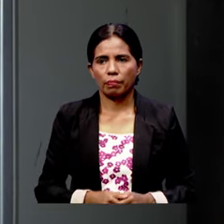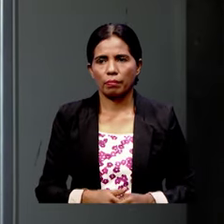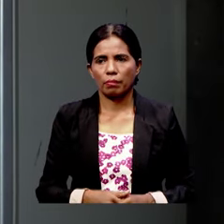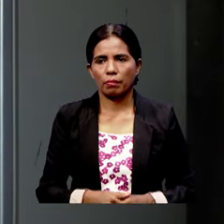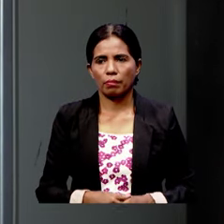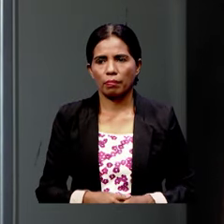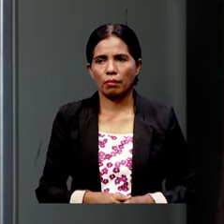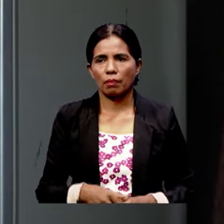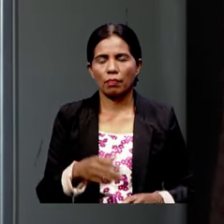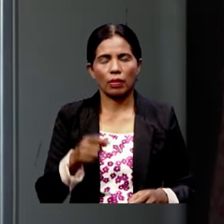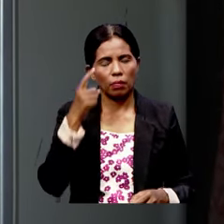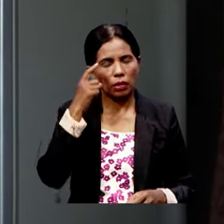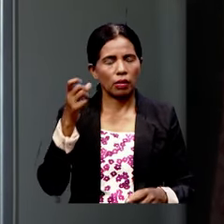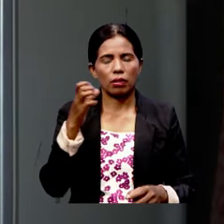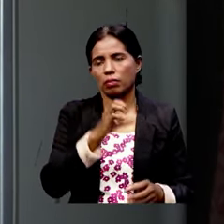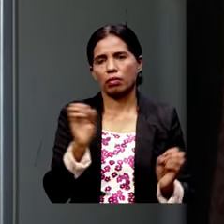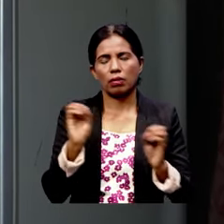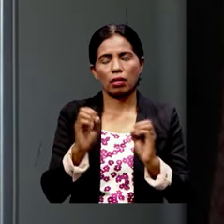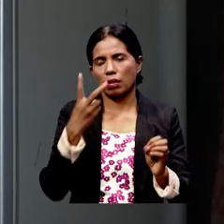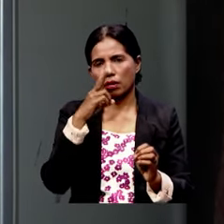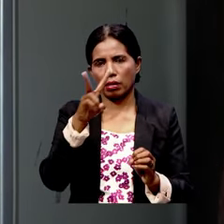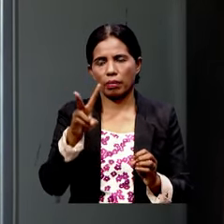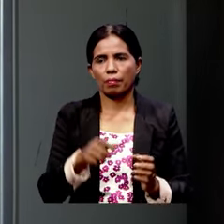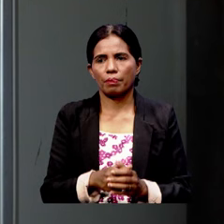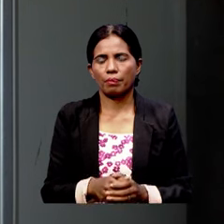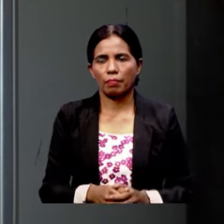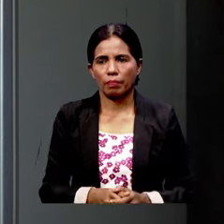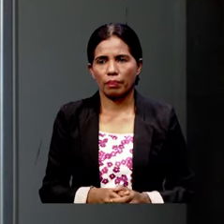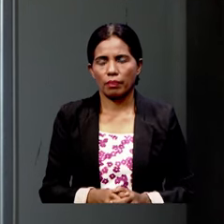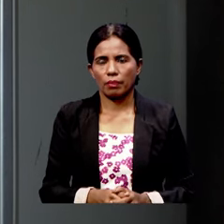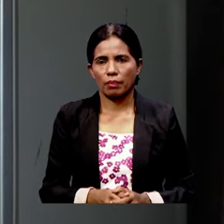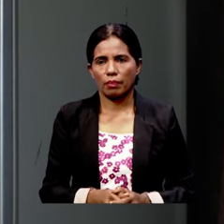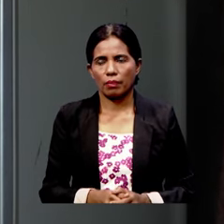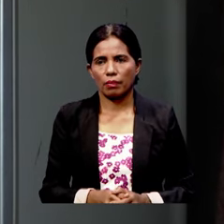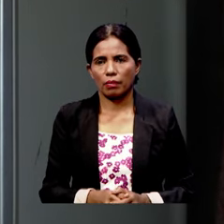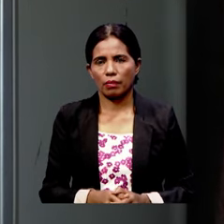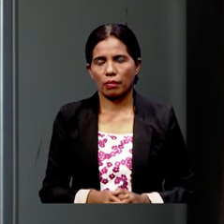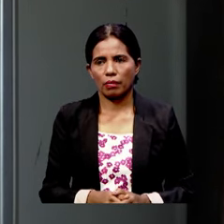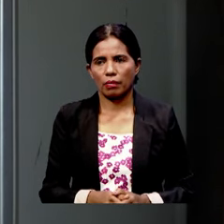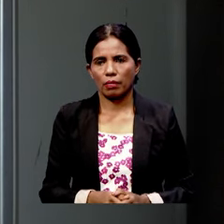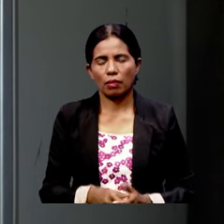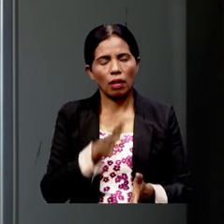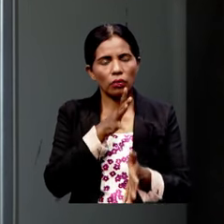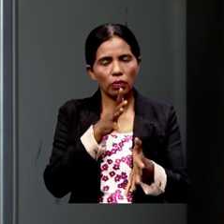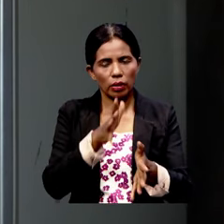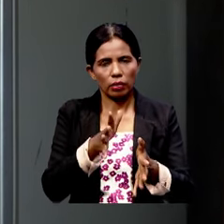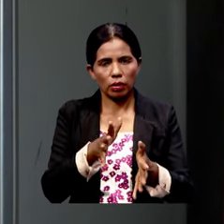lagi akita mata sore lagi ak afirik ni ala foi na saira maka manas fal